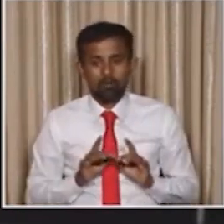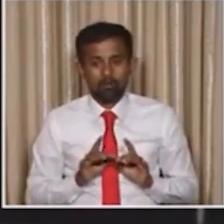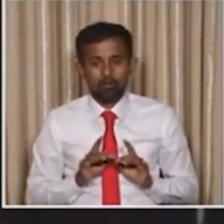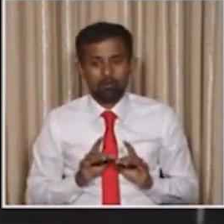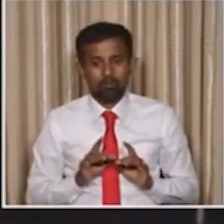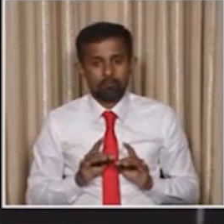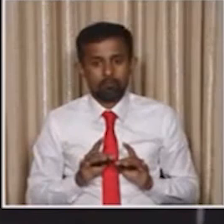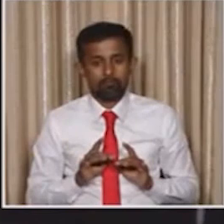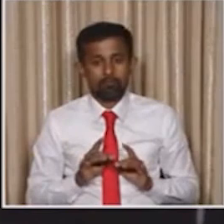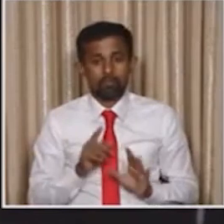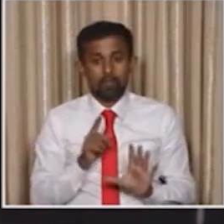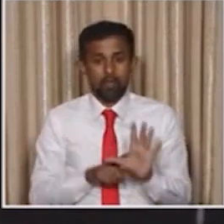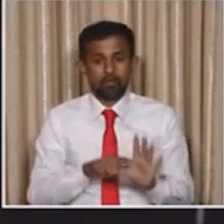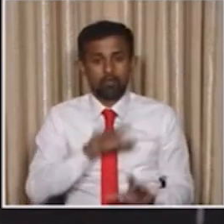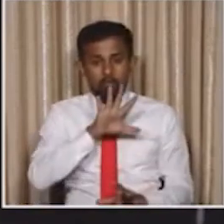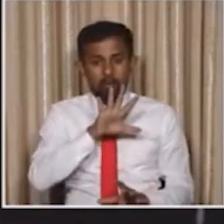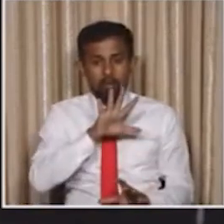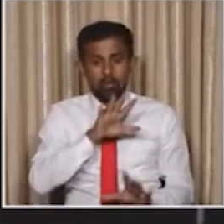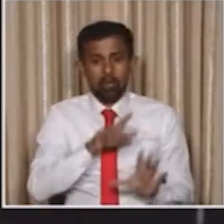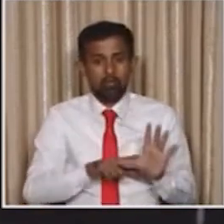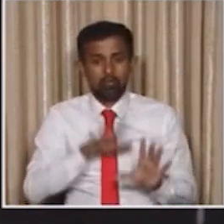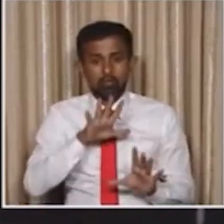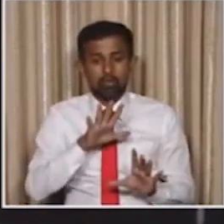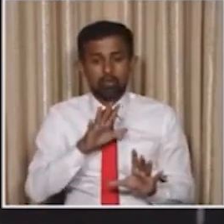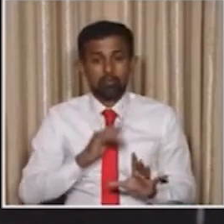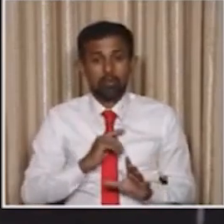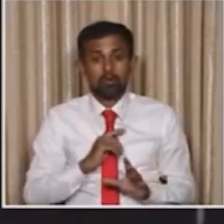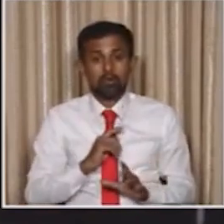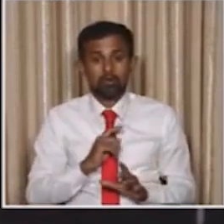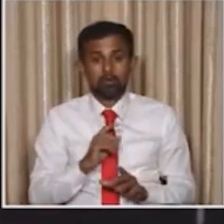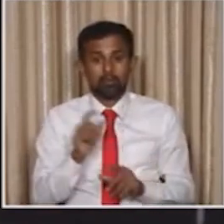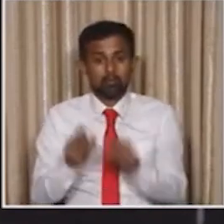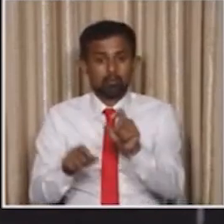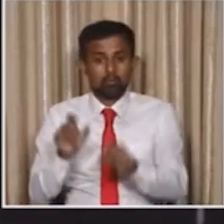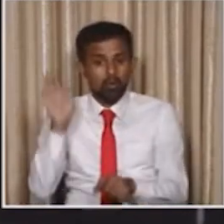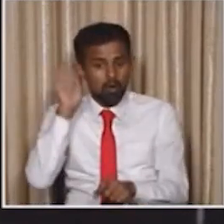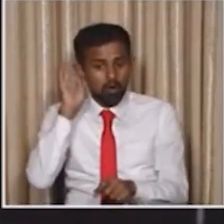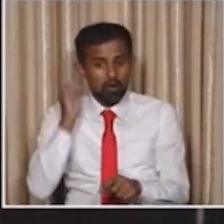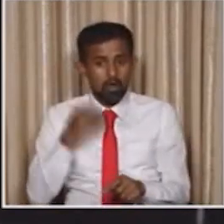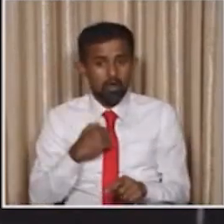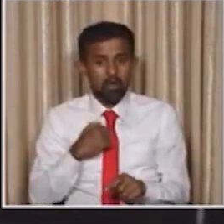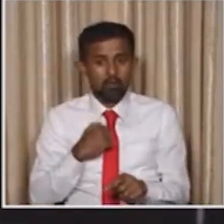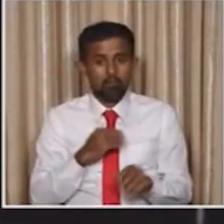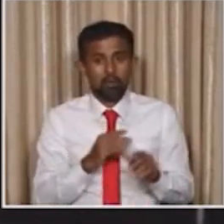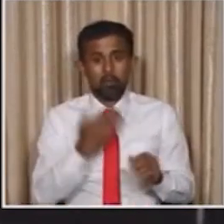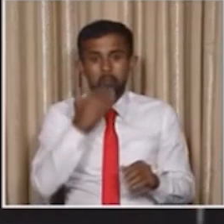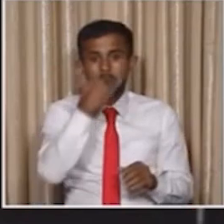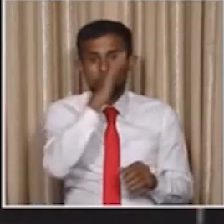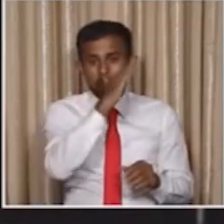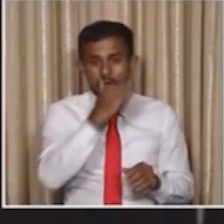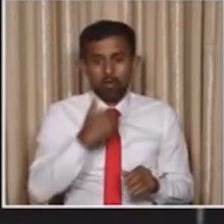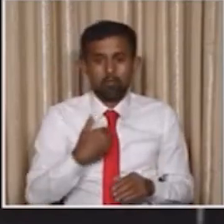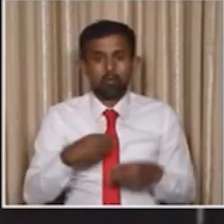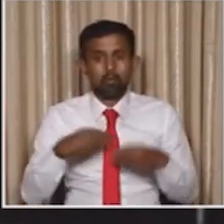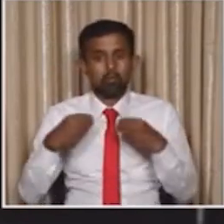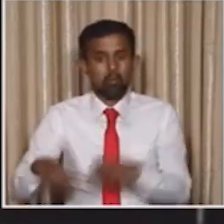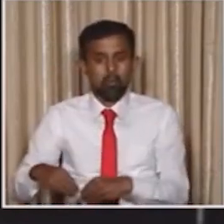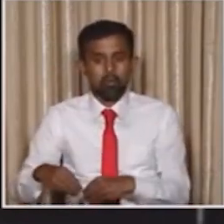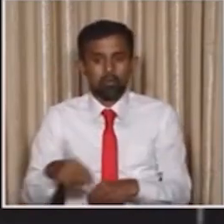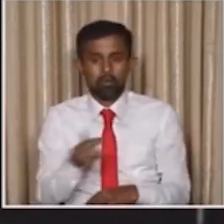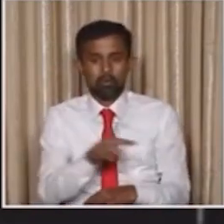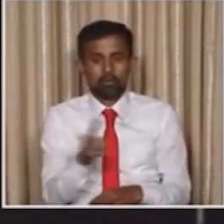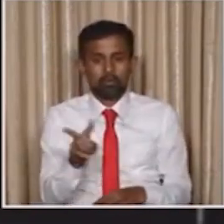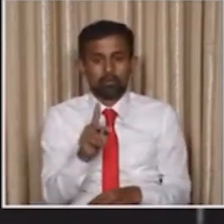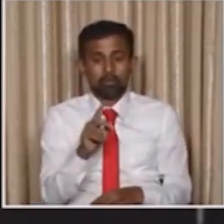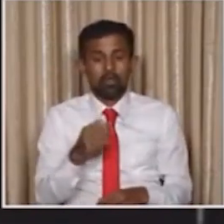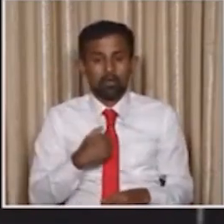අනුව අවුරුදු 5කට සැරයක් අපේ නඩු අහනවා. මහජනය අහලා එක්කෝ අපිව සමත් කරනවා, එක්කෝ අපිව අසමත් කරනවා. ඒක